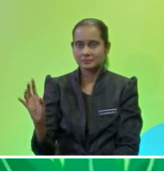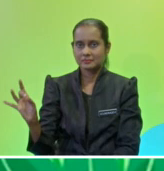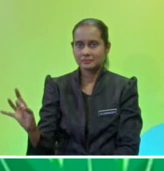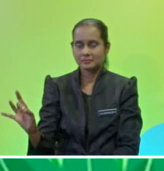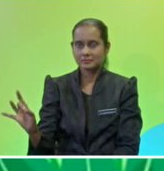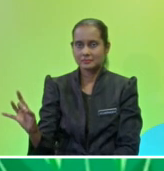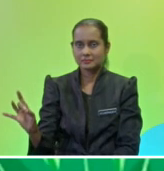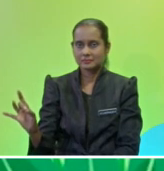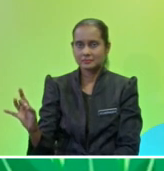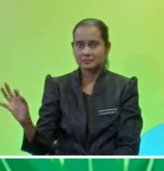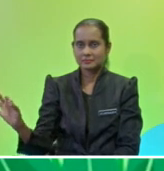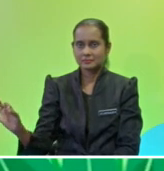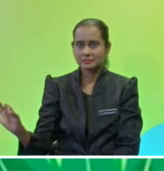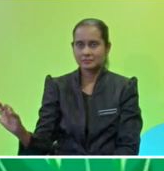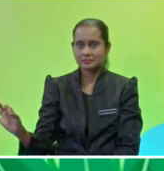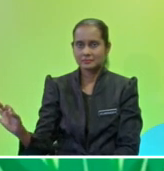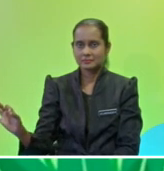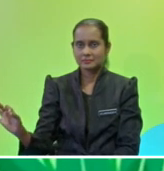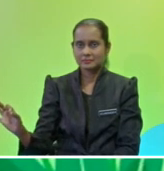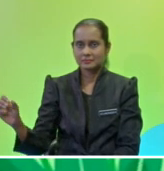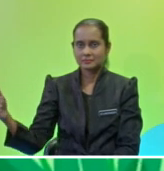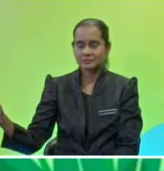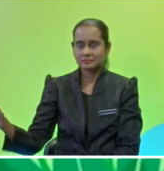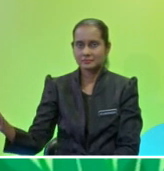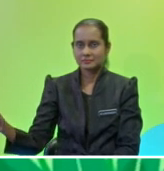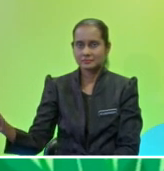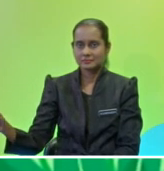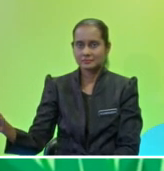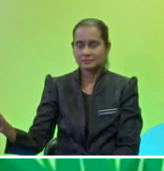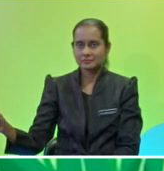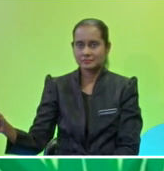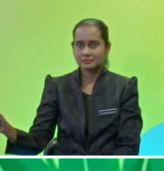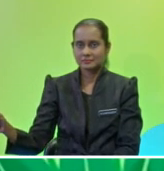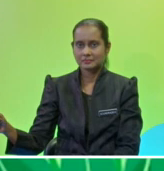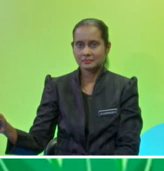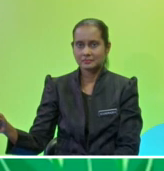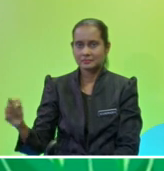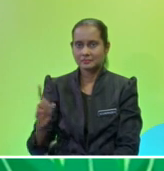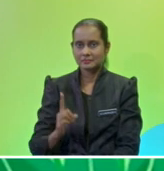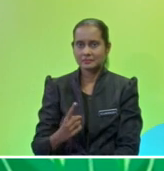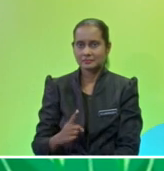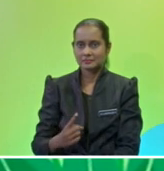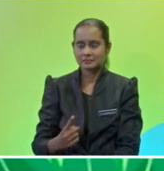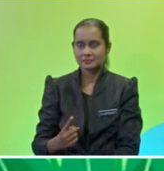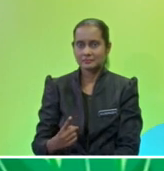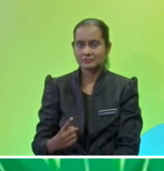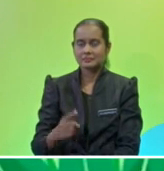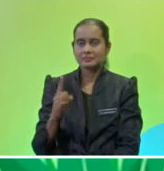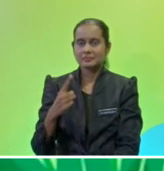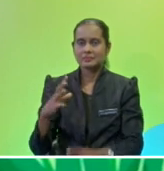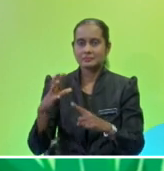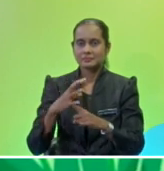8 9 10 dan 11 11